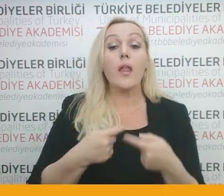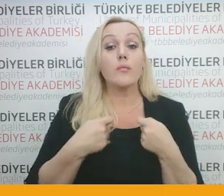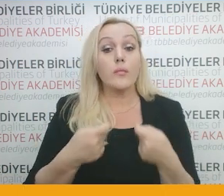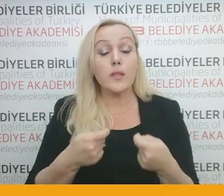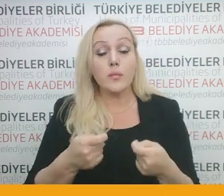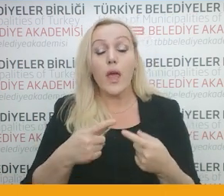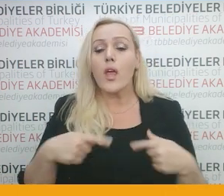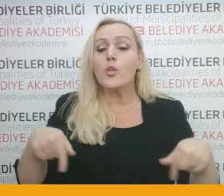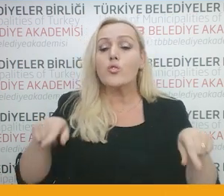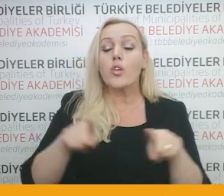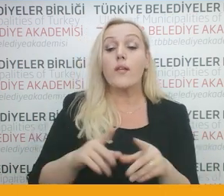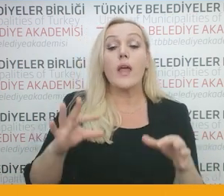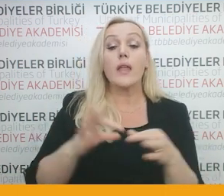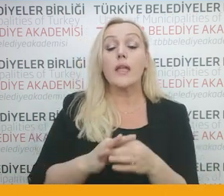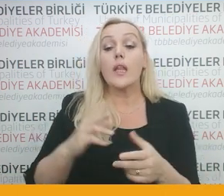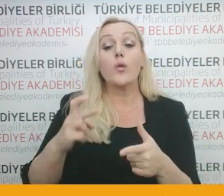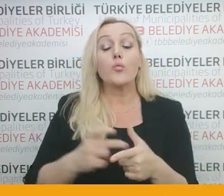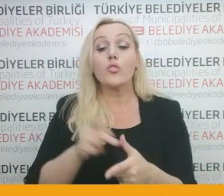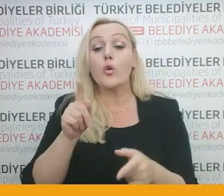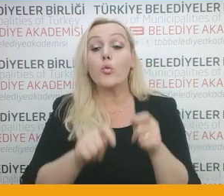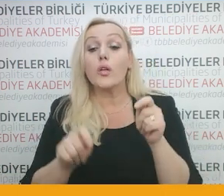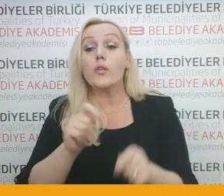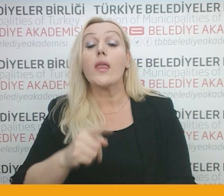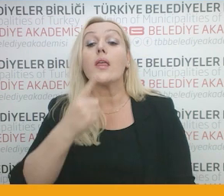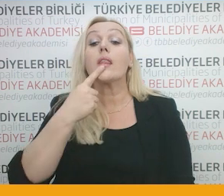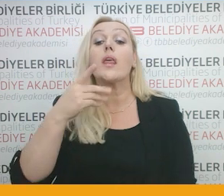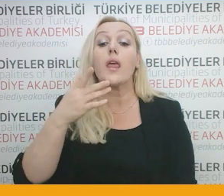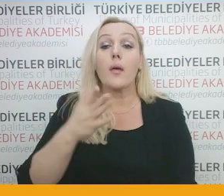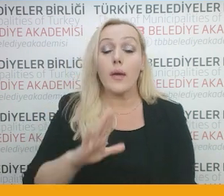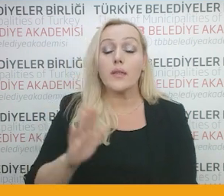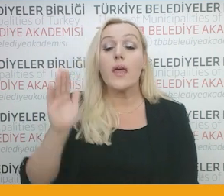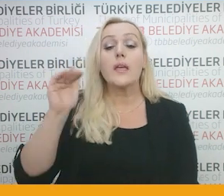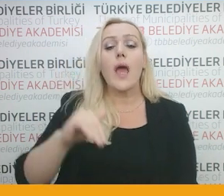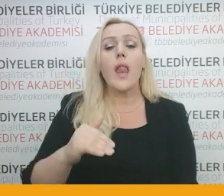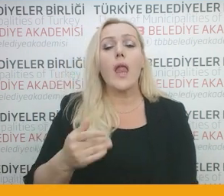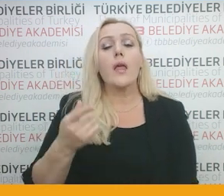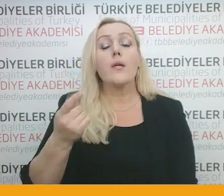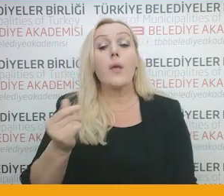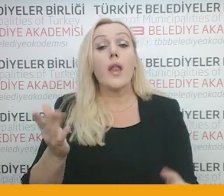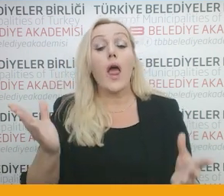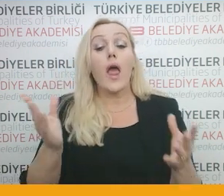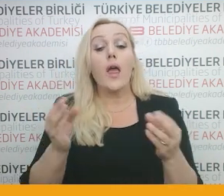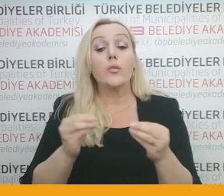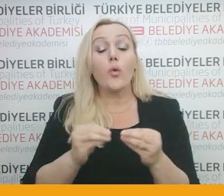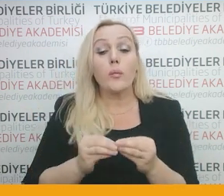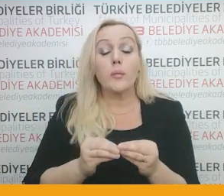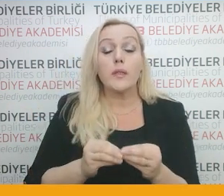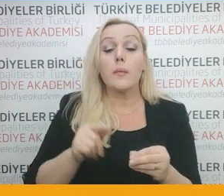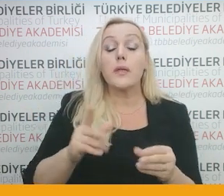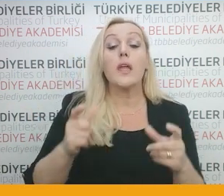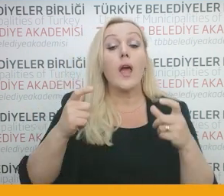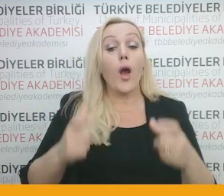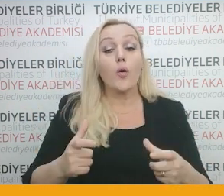işte çevreyle ilgili projelerde kullanacağız diyemez arkadaşlar. Tüm gelirleri bir havuz, tüm giderlerini bir